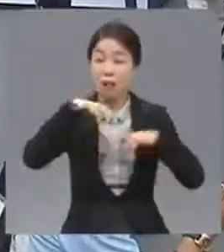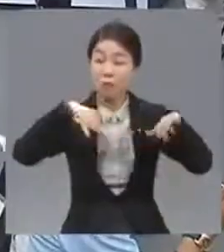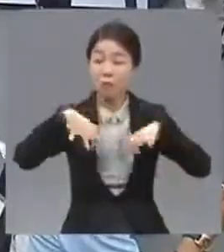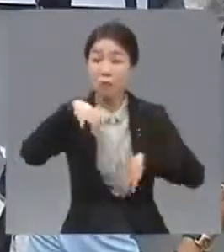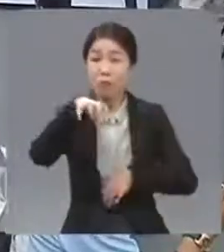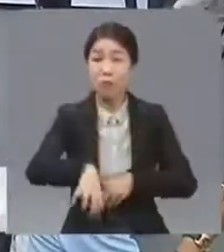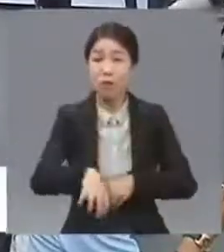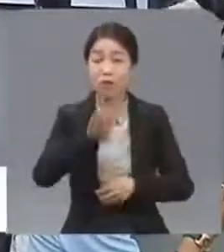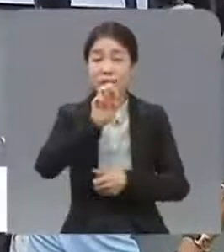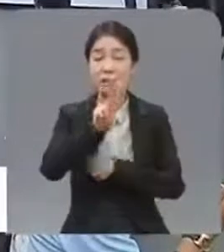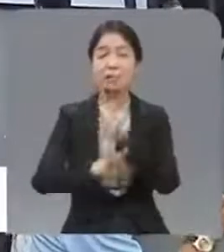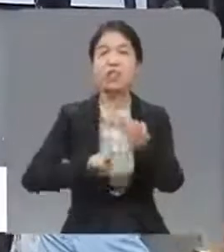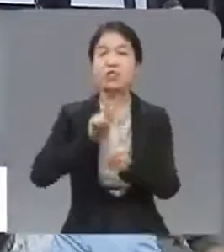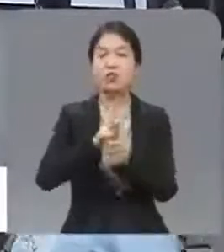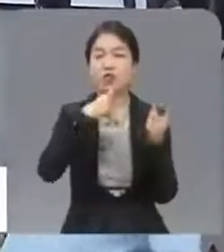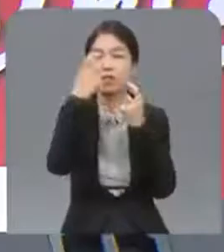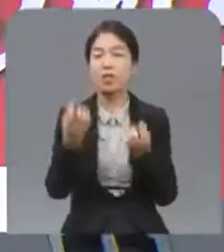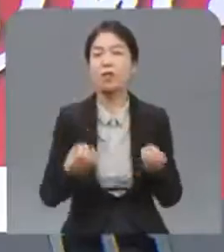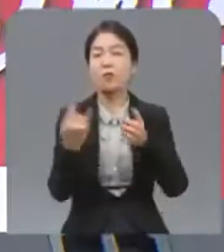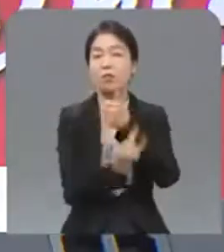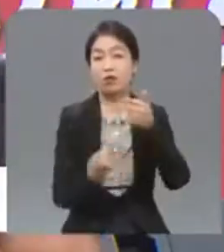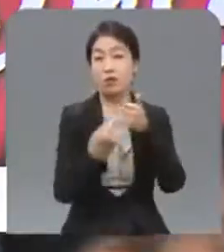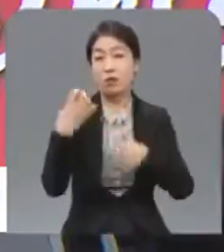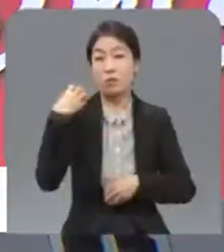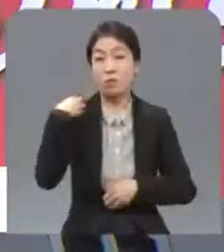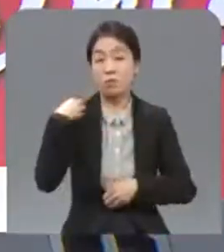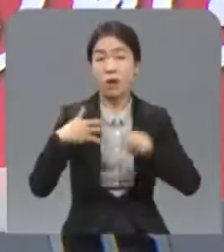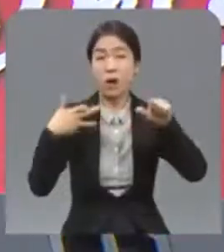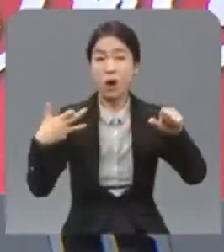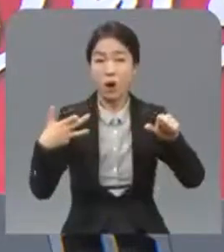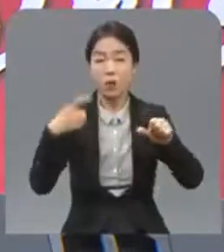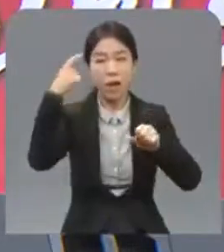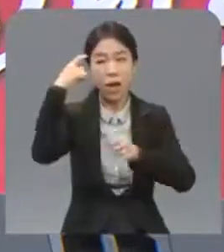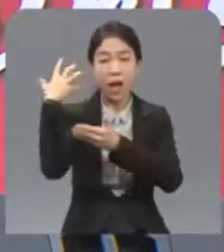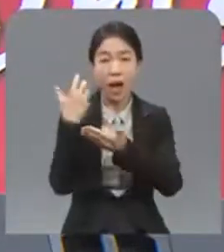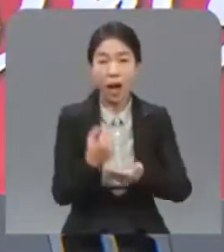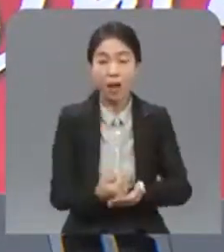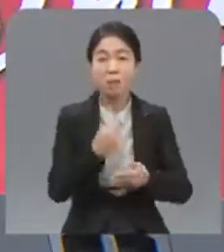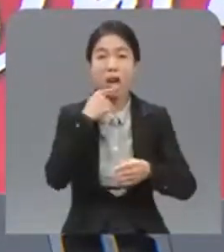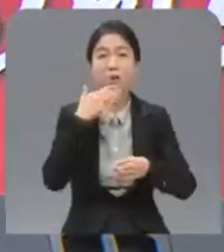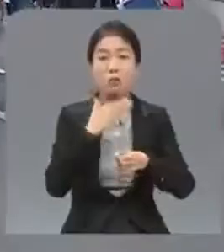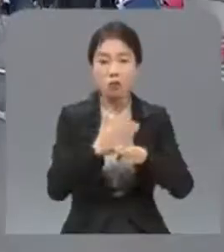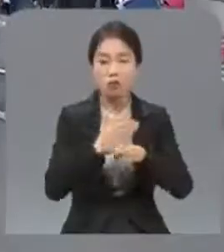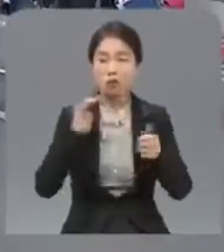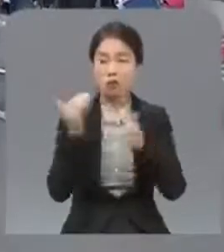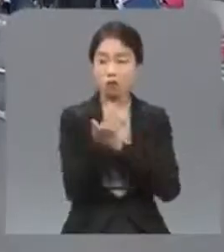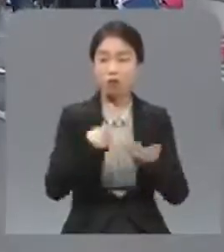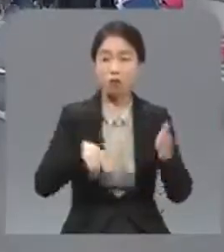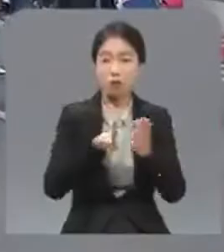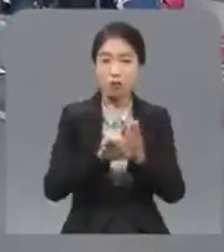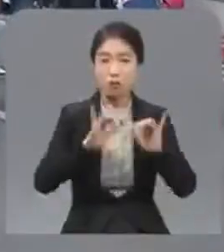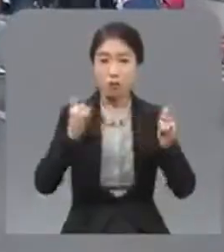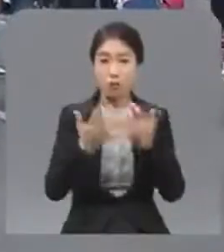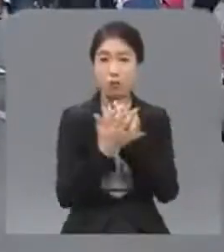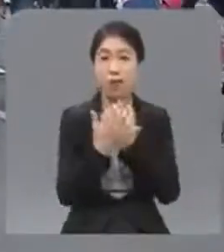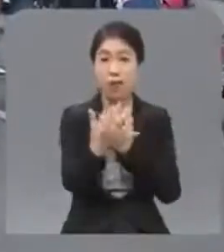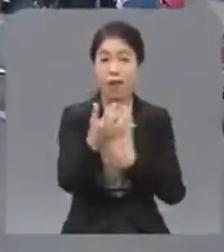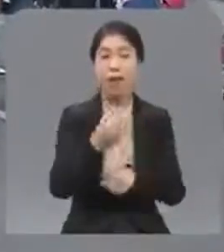금남로에서는 42주년 기념행사위원회 주관으로 5.18 정신계승과 민주주의 수호를 위한 국민대회가